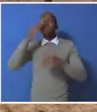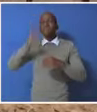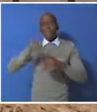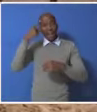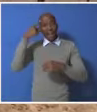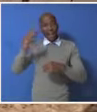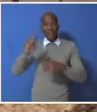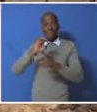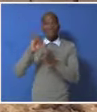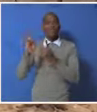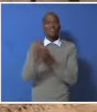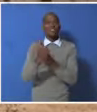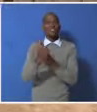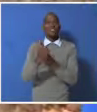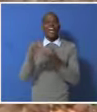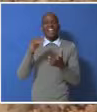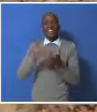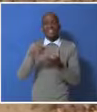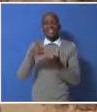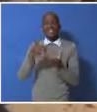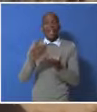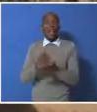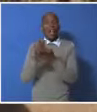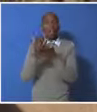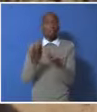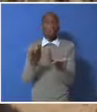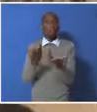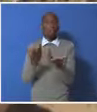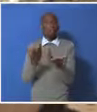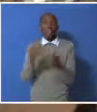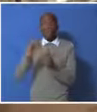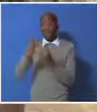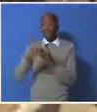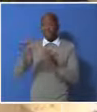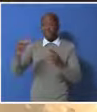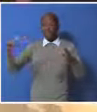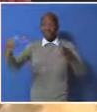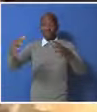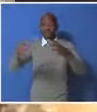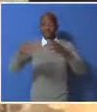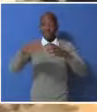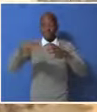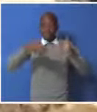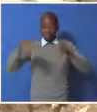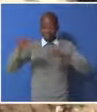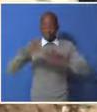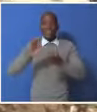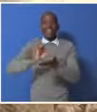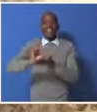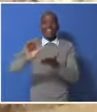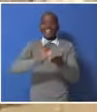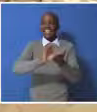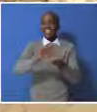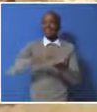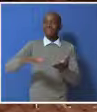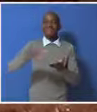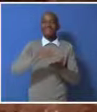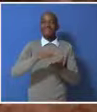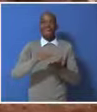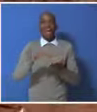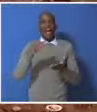gape e thusa mo tikologong ka ditsela tse di harologaneng mo boemong jwa go